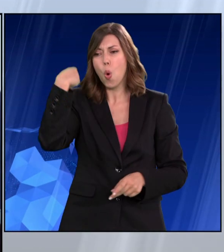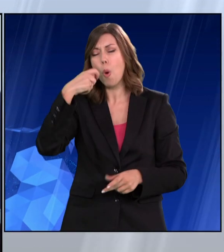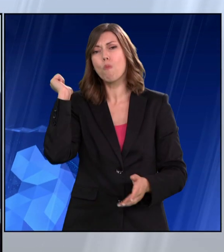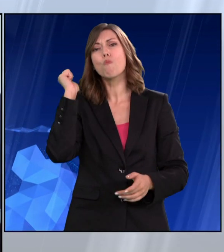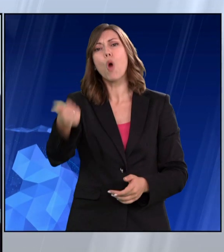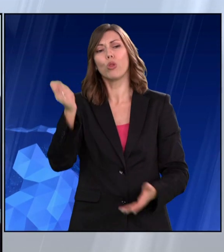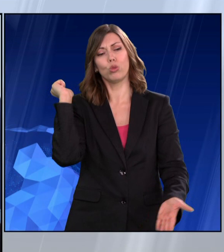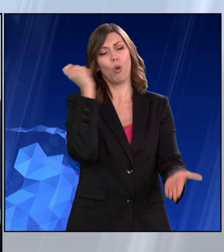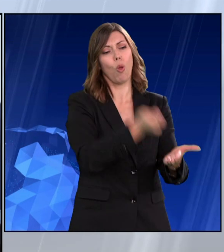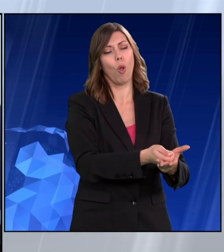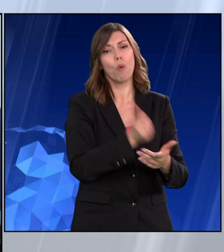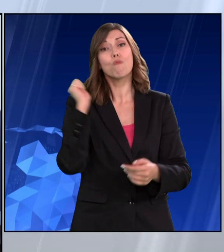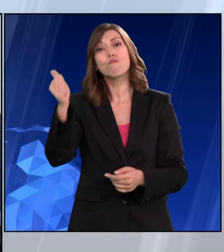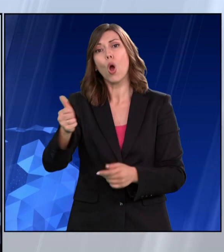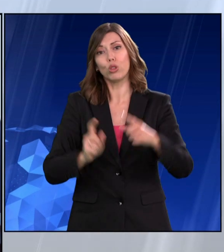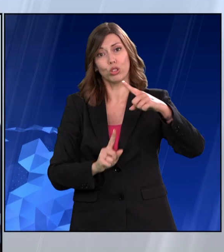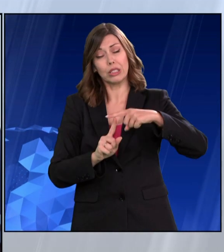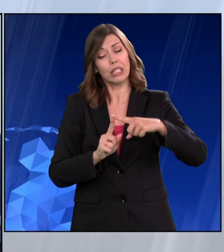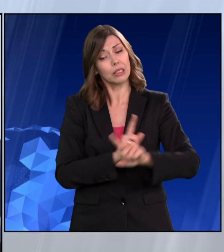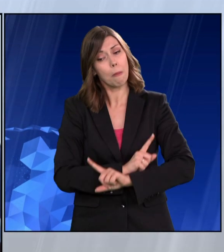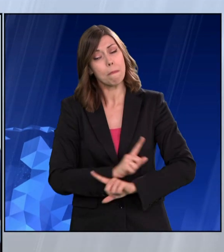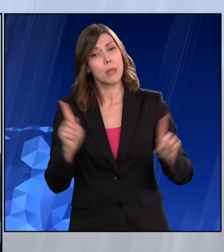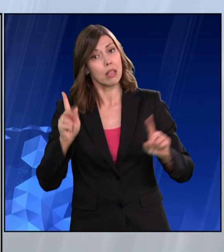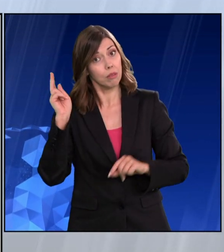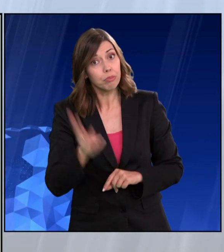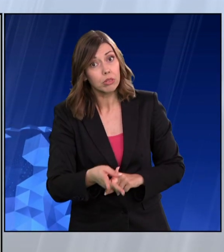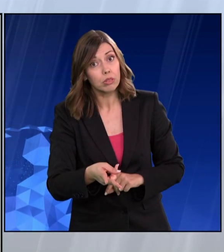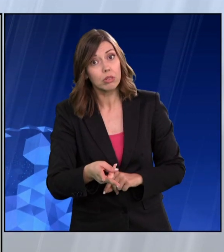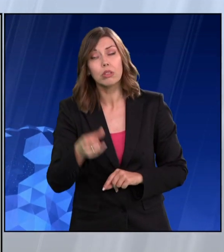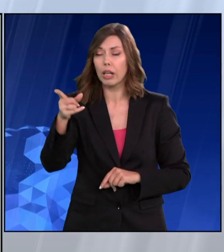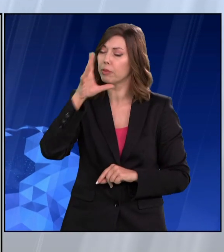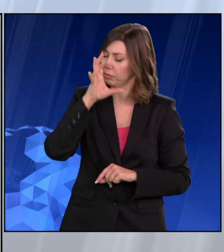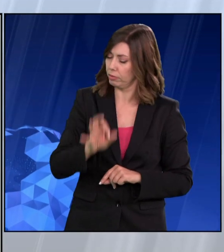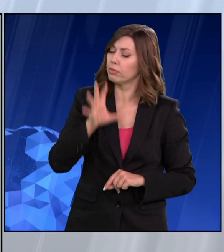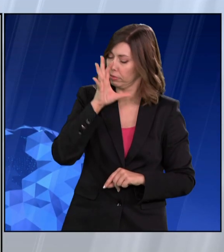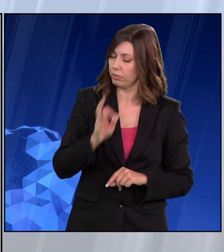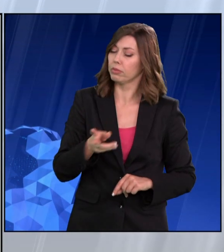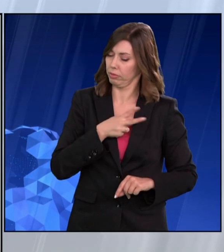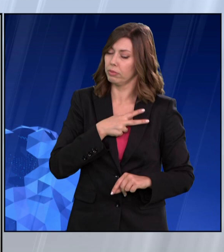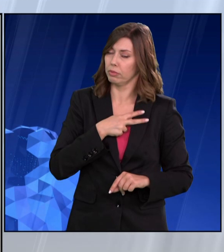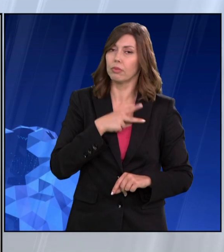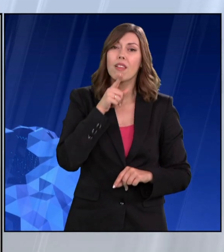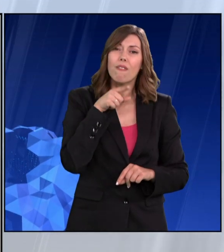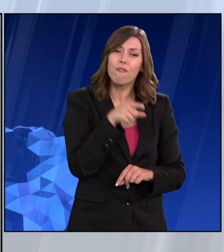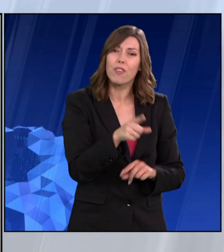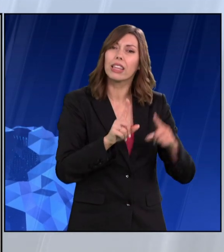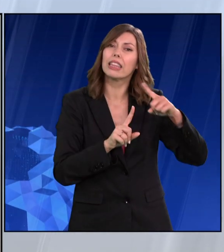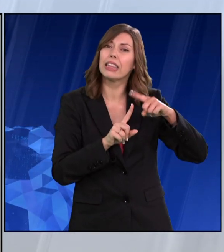αυτό? Πολύ σωστά, έτσι όπως το είπατε είναι. Τα strep test πολλούνται στα φαρμακεία, όμως